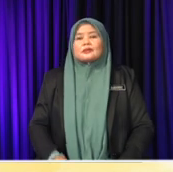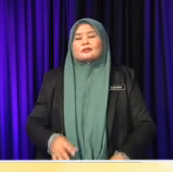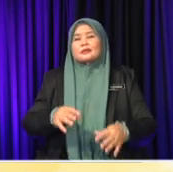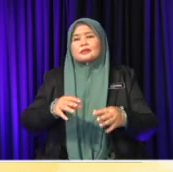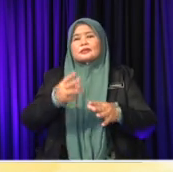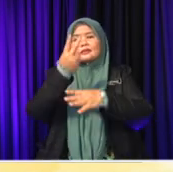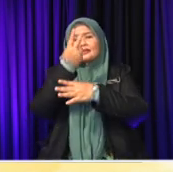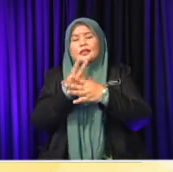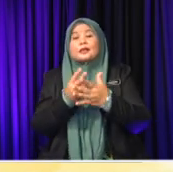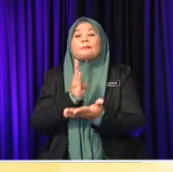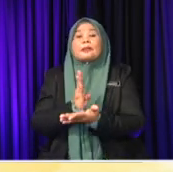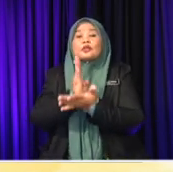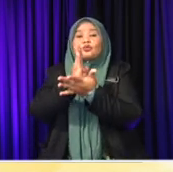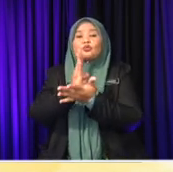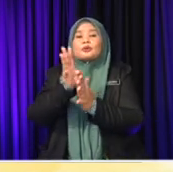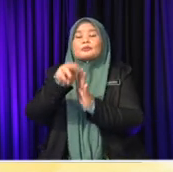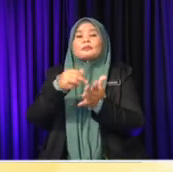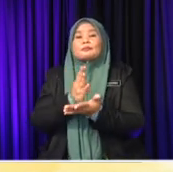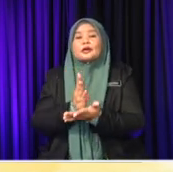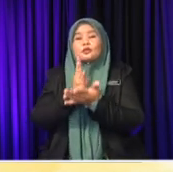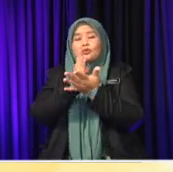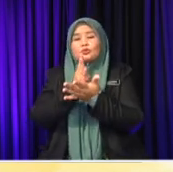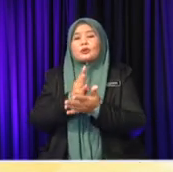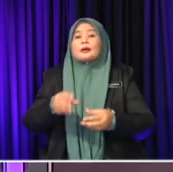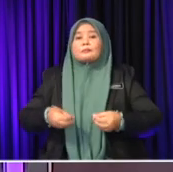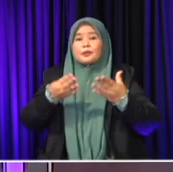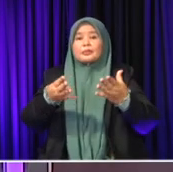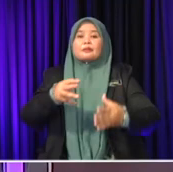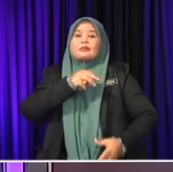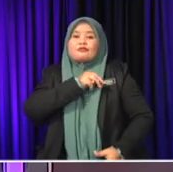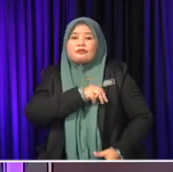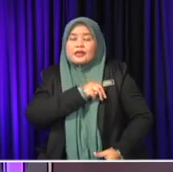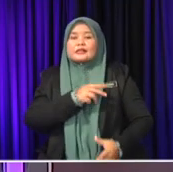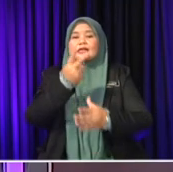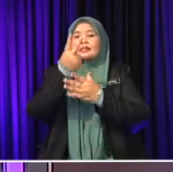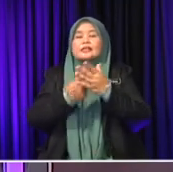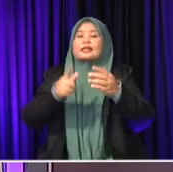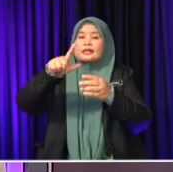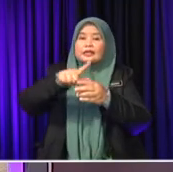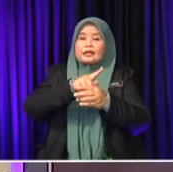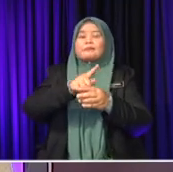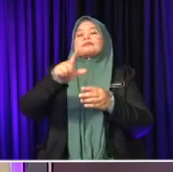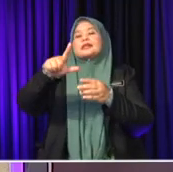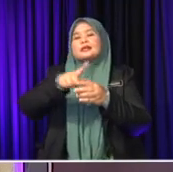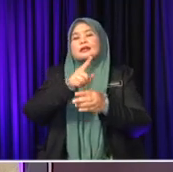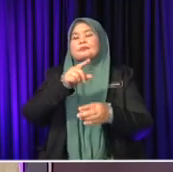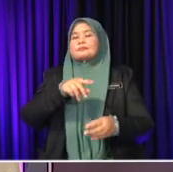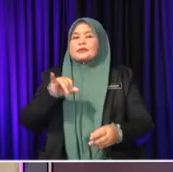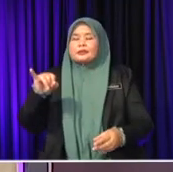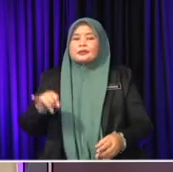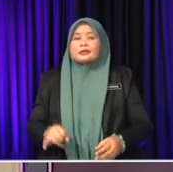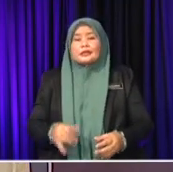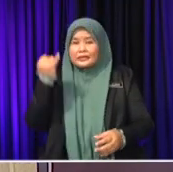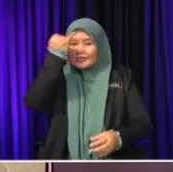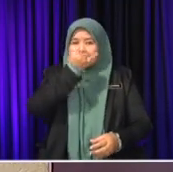Saling bantu membantu saling memberi bermanfaat saling lengkap melengkapi indahnya